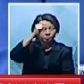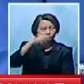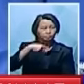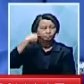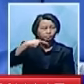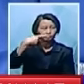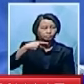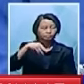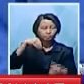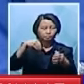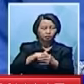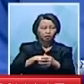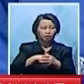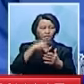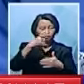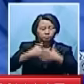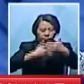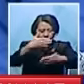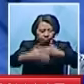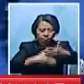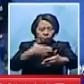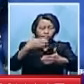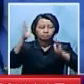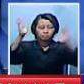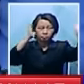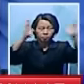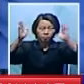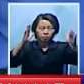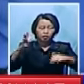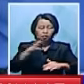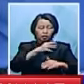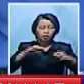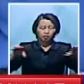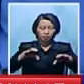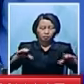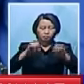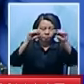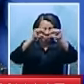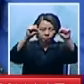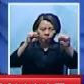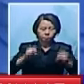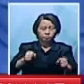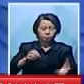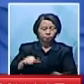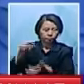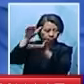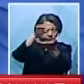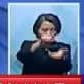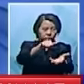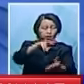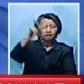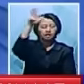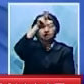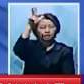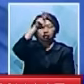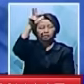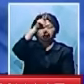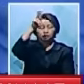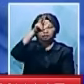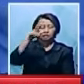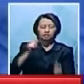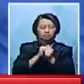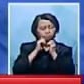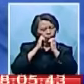puan-puan dalam mendukung kemajuan negara serta melaksanakan sistem penyampaian kerajaan